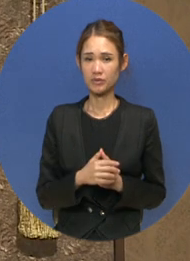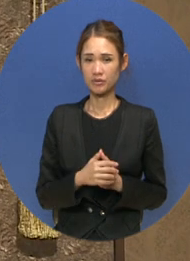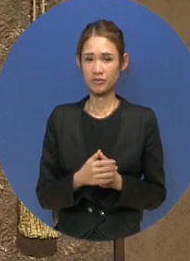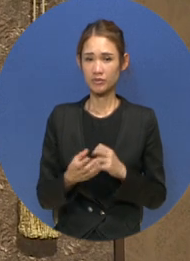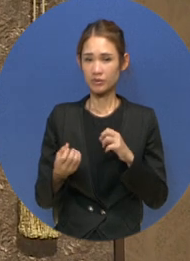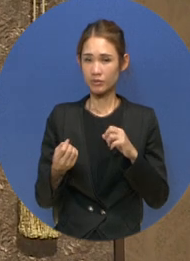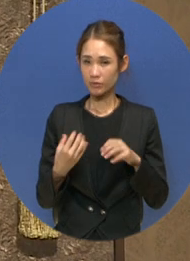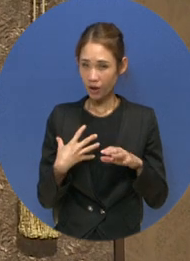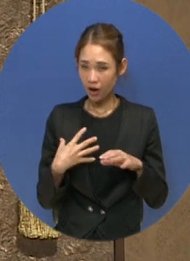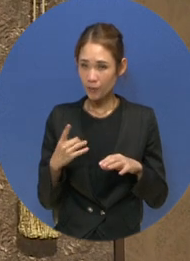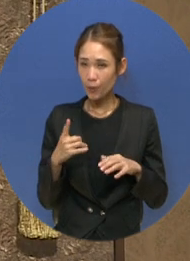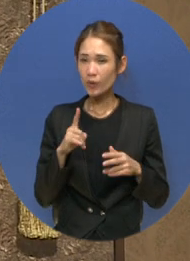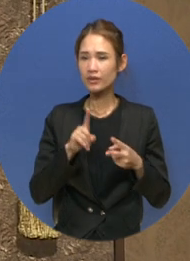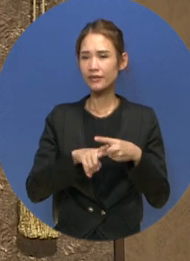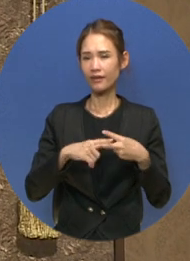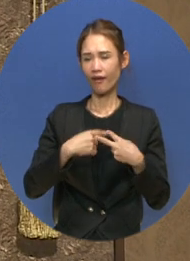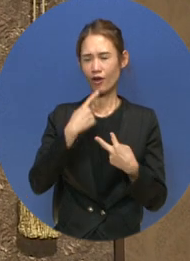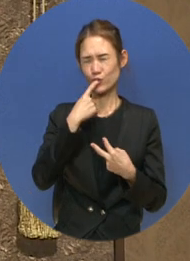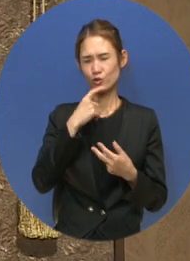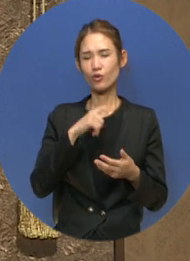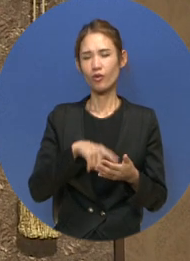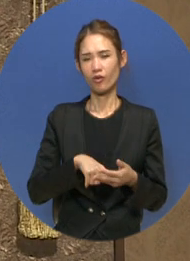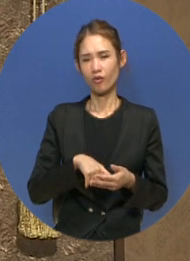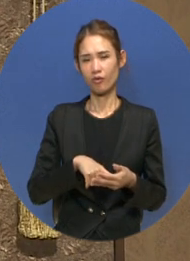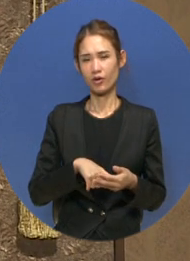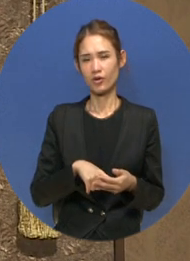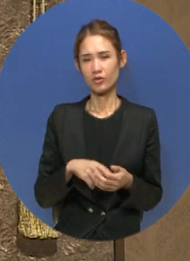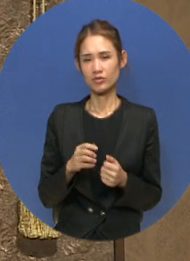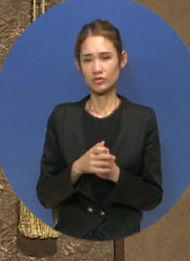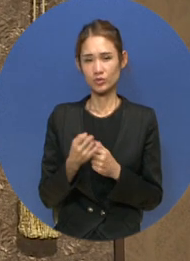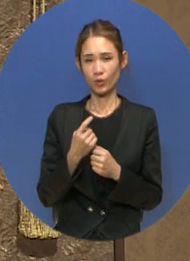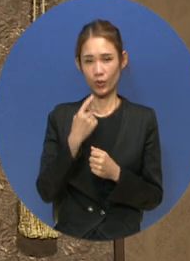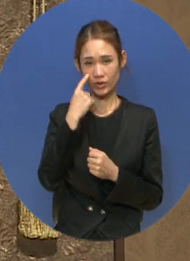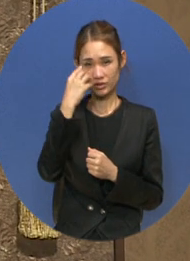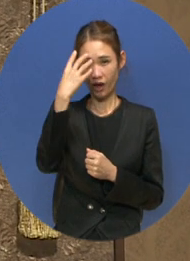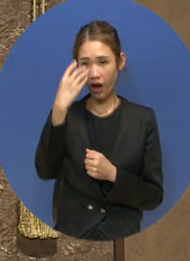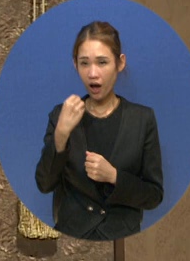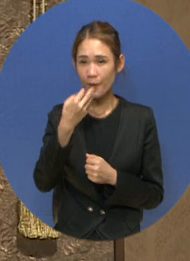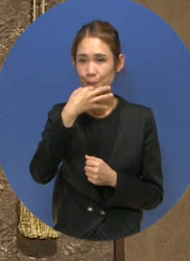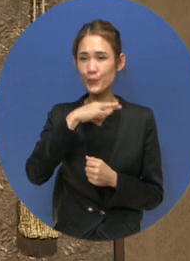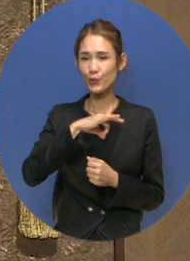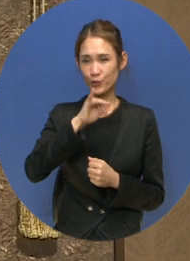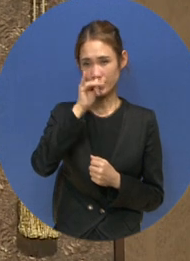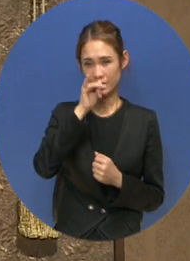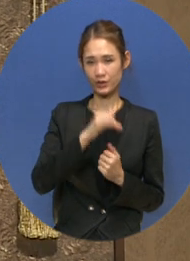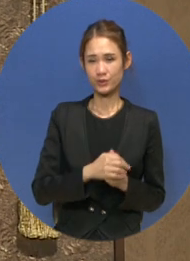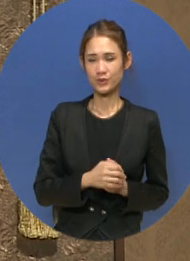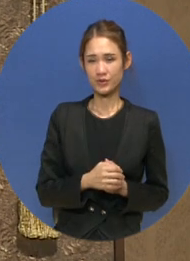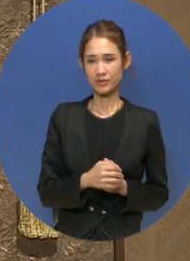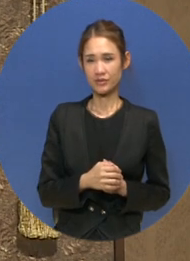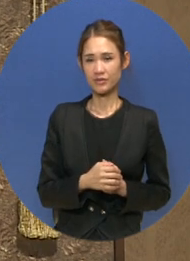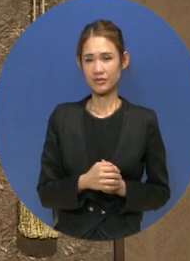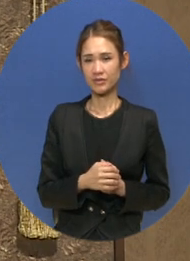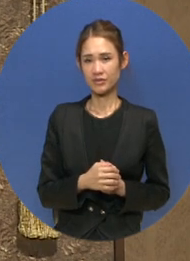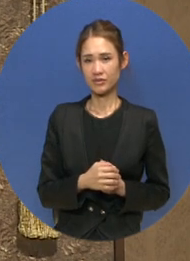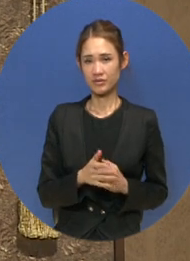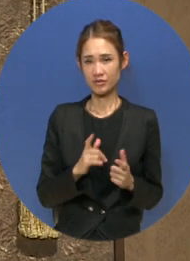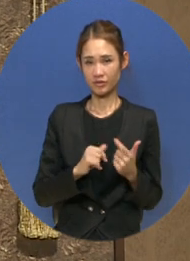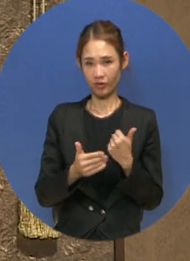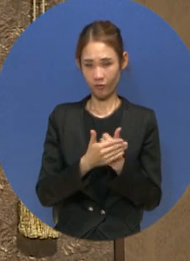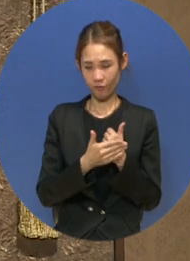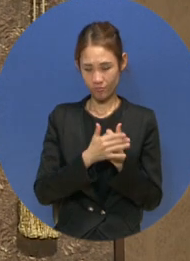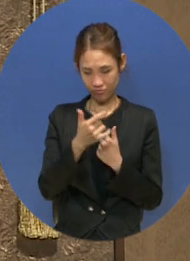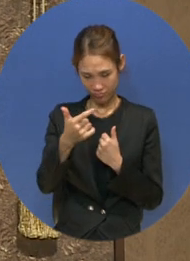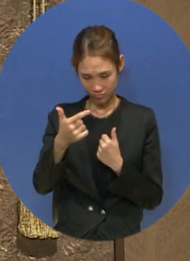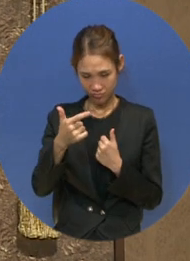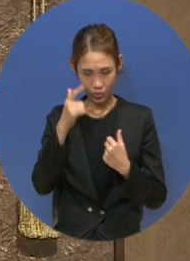반응은 일단은 뭐 이해하기 쉽다. 그리고 또 시각적인 효과가 있으니까 이렇게 이해하는 데 훨씬 더